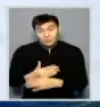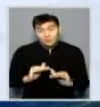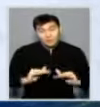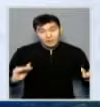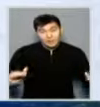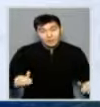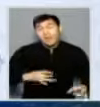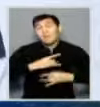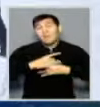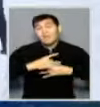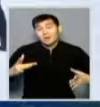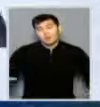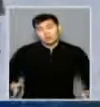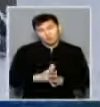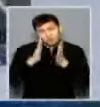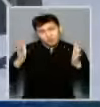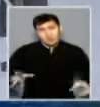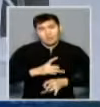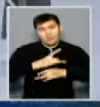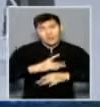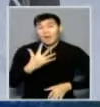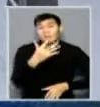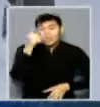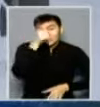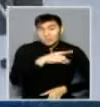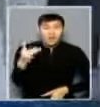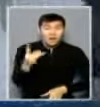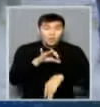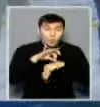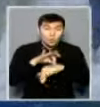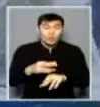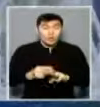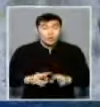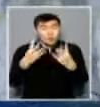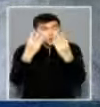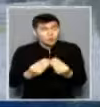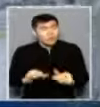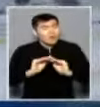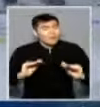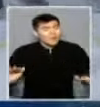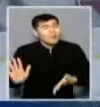дейін мереке. Бес жыл қатарынан дәстүрлі түрде ұйымдастырылған шарада күні бойы